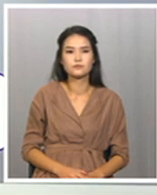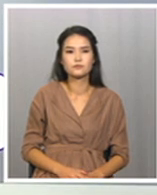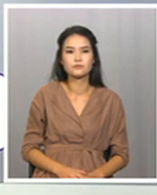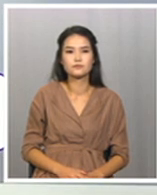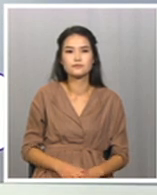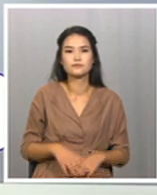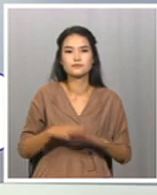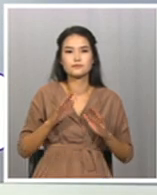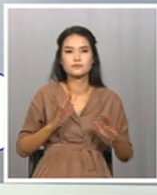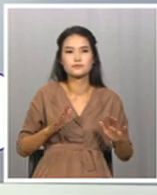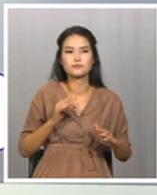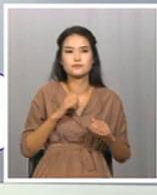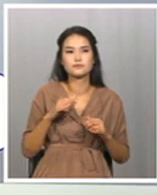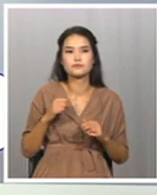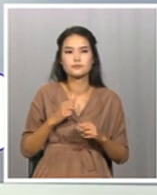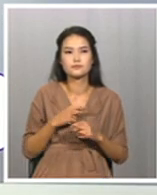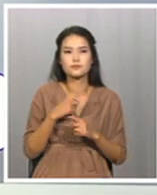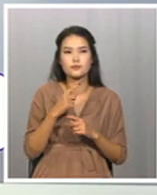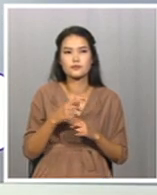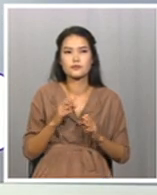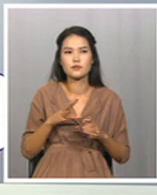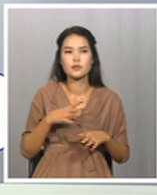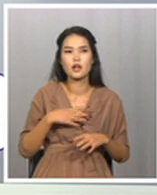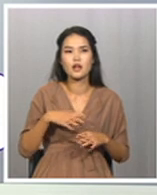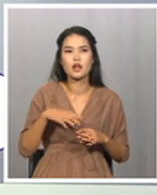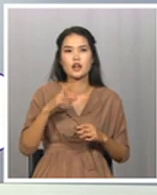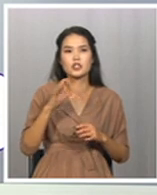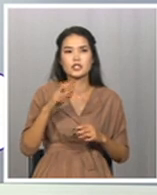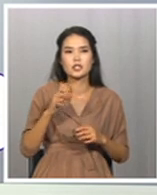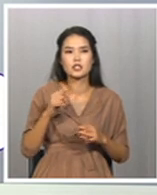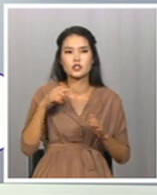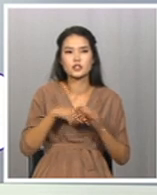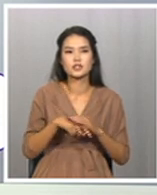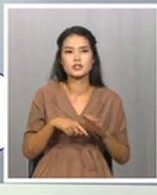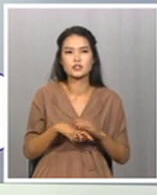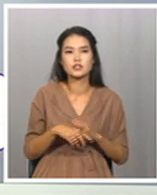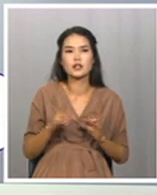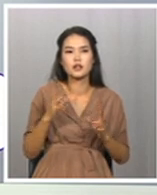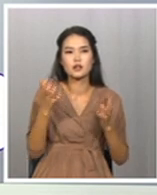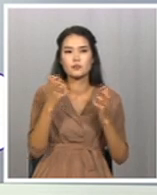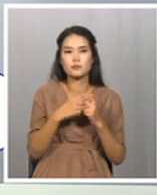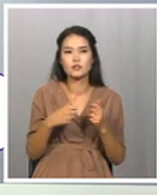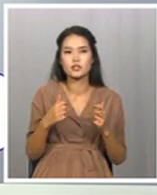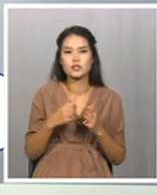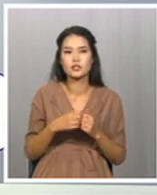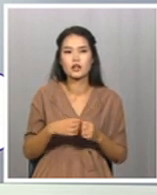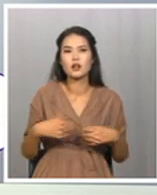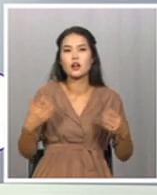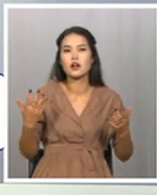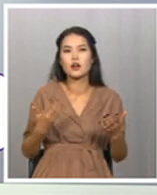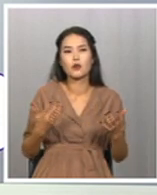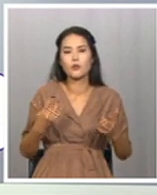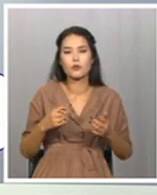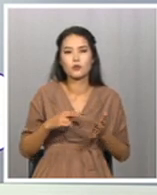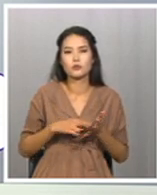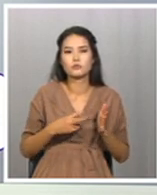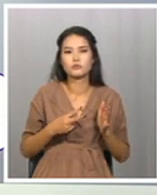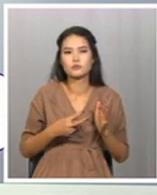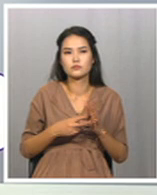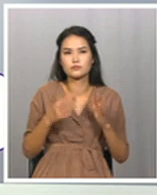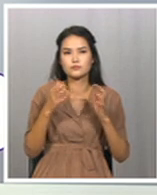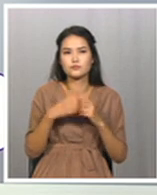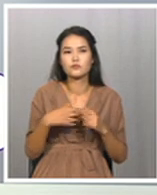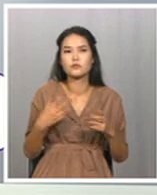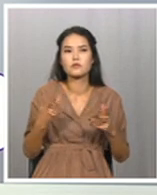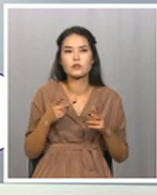Оқушылар, енді бізде сұрақ туындауы мүмкін. Жиынтық ішкі өнімді кім есептейді? Қандай мәліметтерге сүйенеміз? Қандай